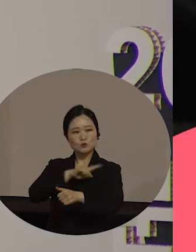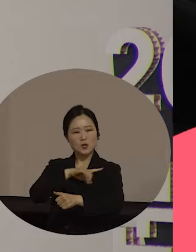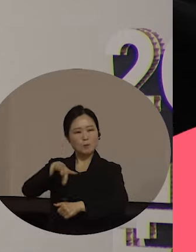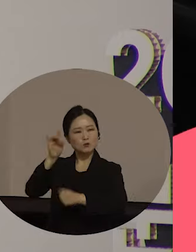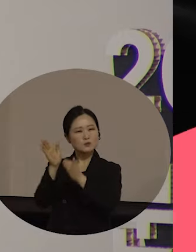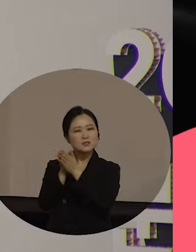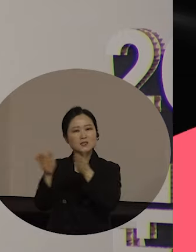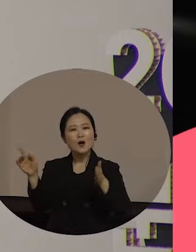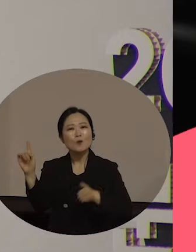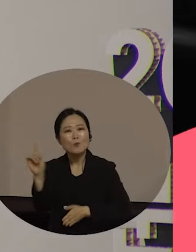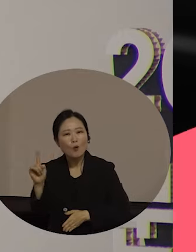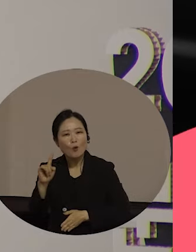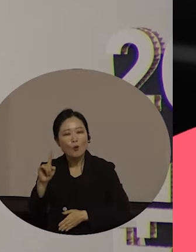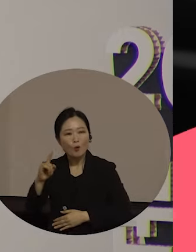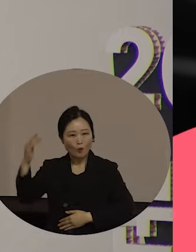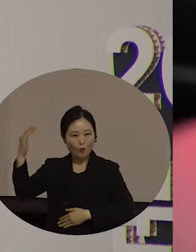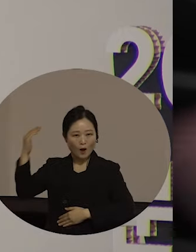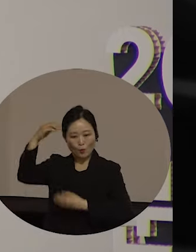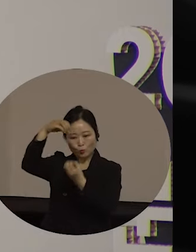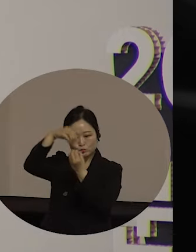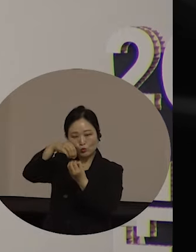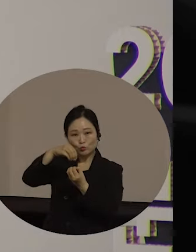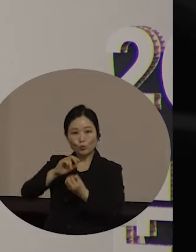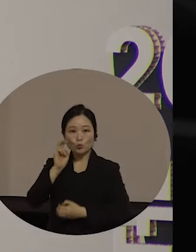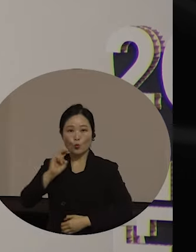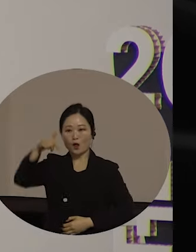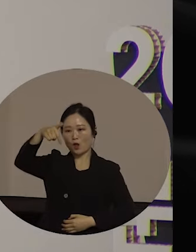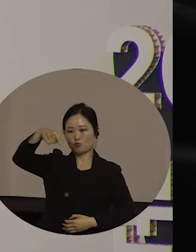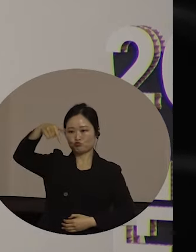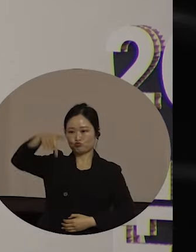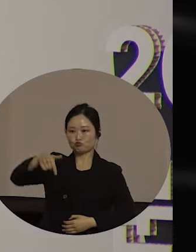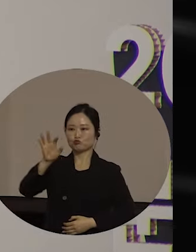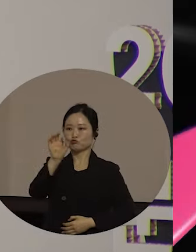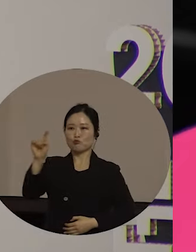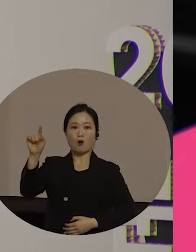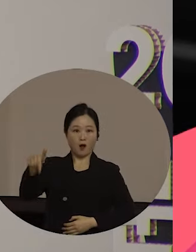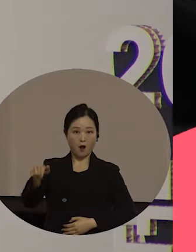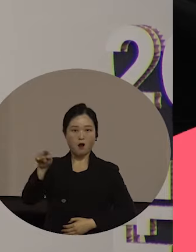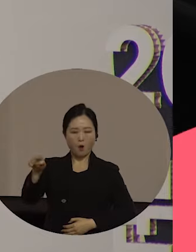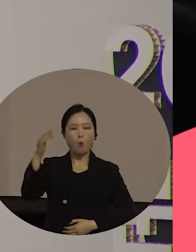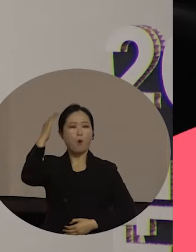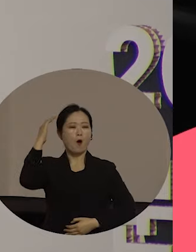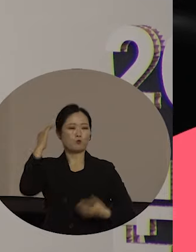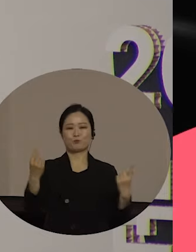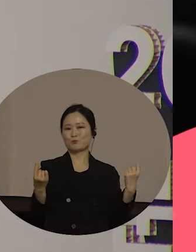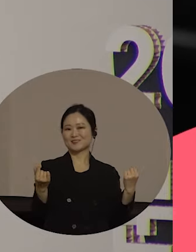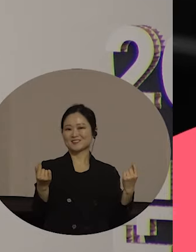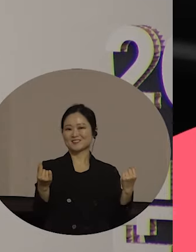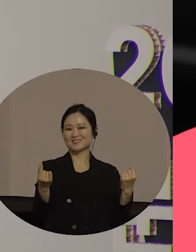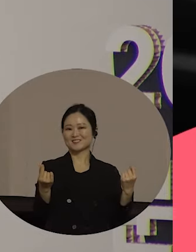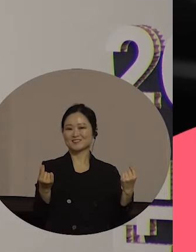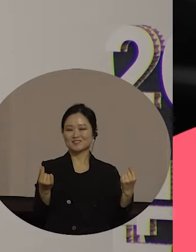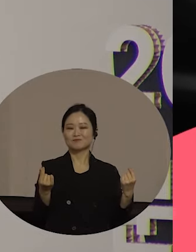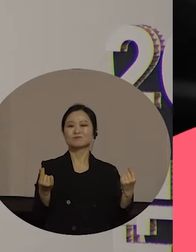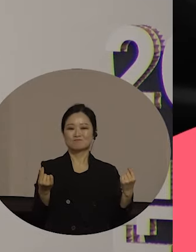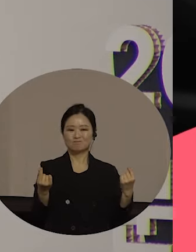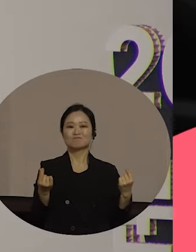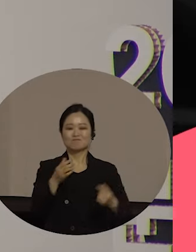게 국악에서 시작된 거 다들 알고 계시죠. 그래서 굉장히 유사한 점을 발견할 수 있었고, 이 부분이 굉장히